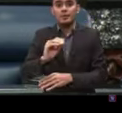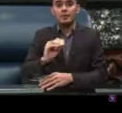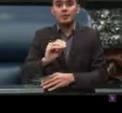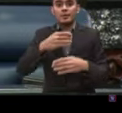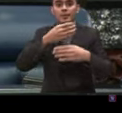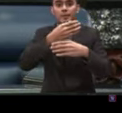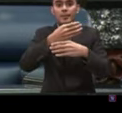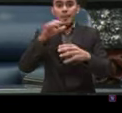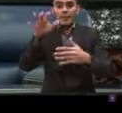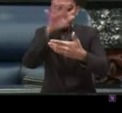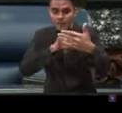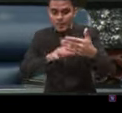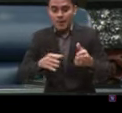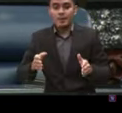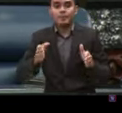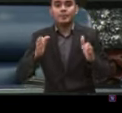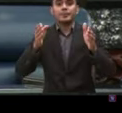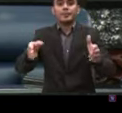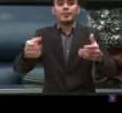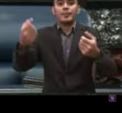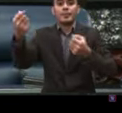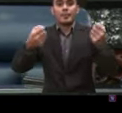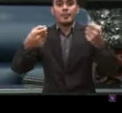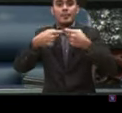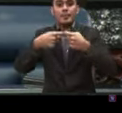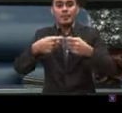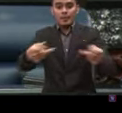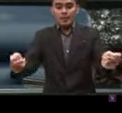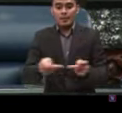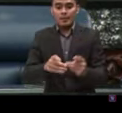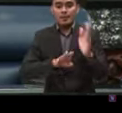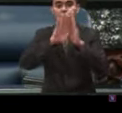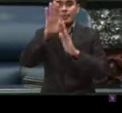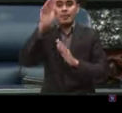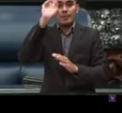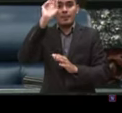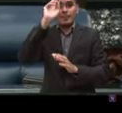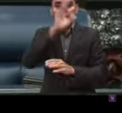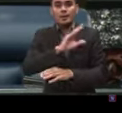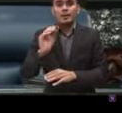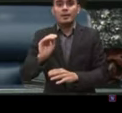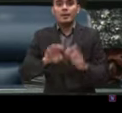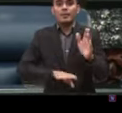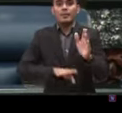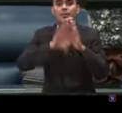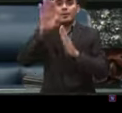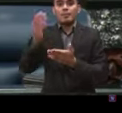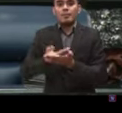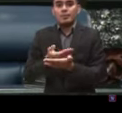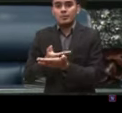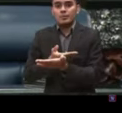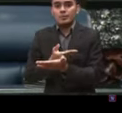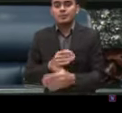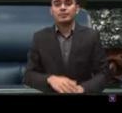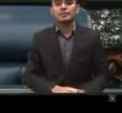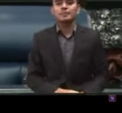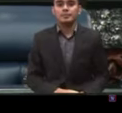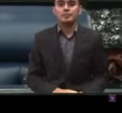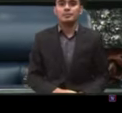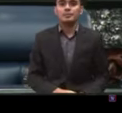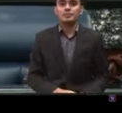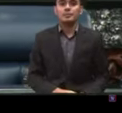mereka bentuk laluan kenderaan mikromobiliti di kawasan pembangunan sedia ada dan pembangunan baharu. Dalam hubungan